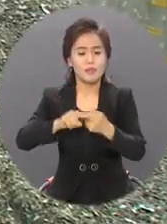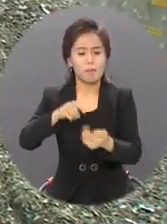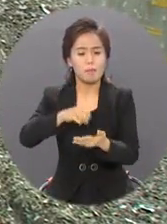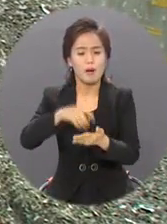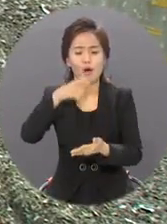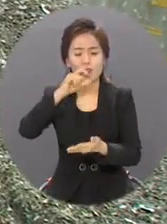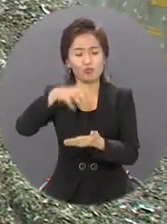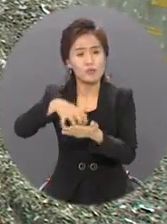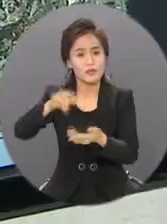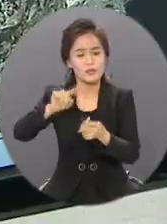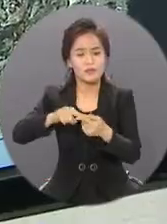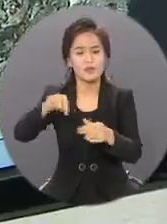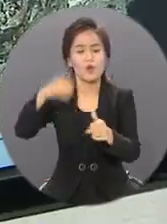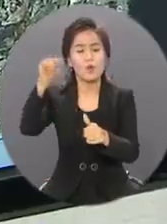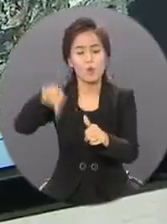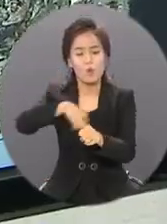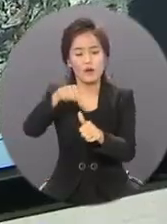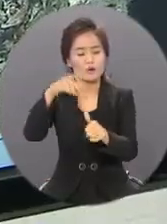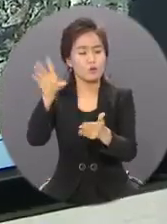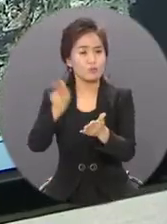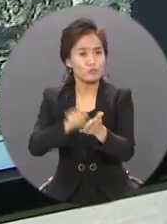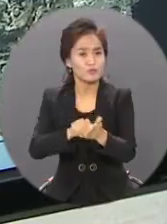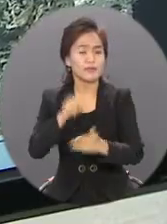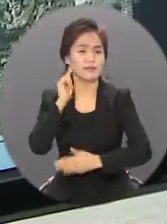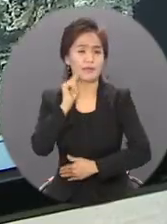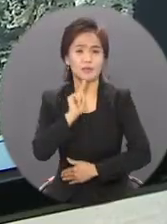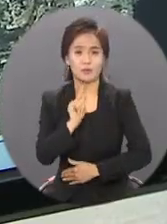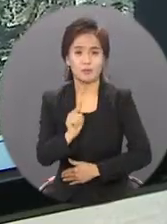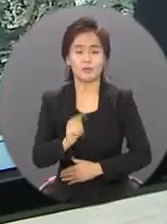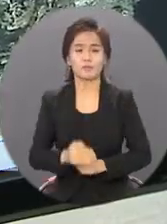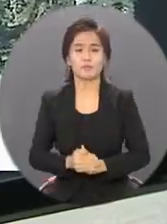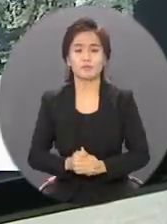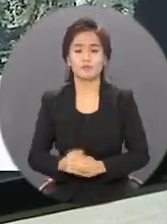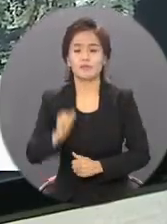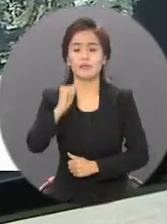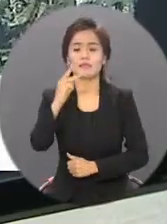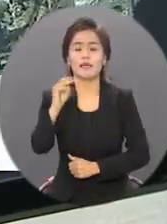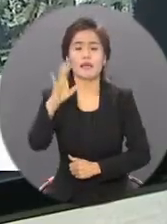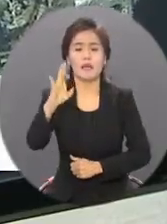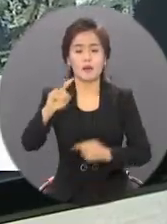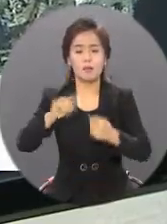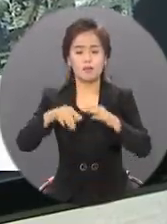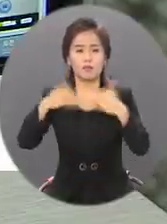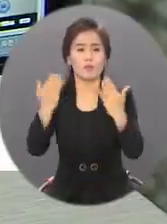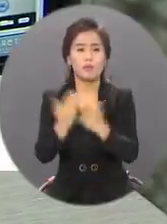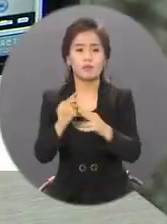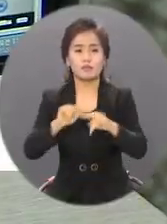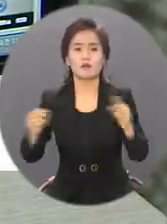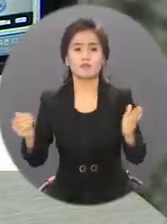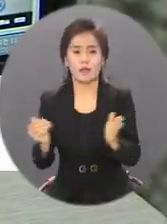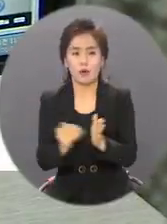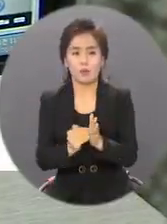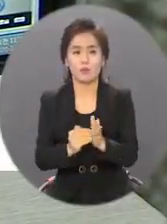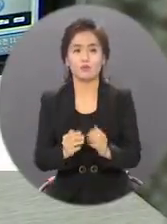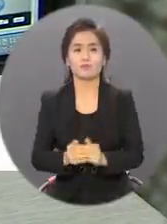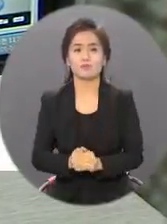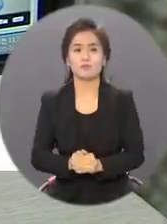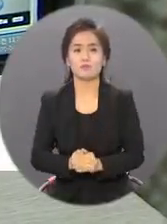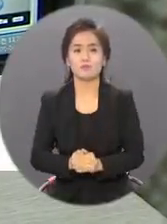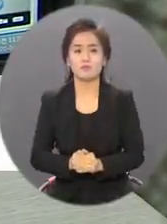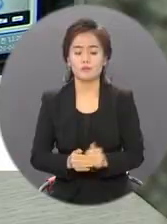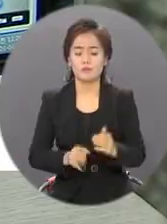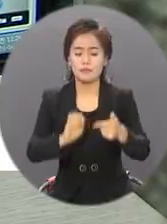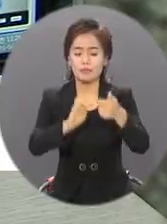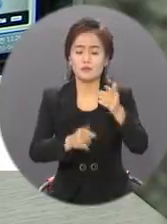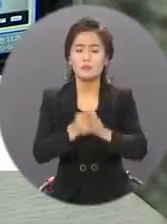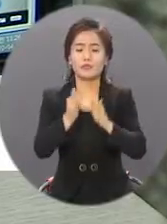가수 분열 등에서 환경문제의 심각성을 보이고 있다고 주장했습니다 해설에 불을 폐쇄하고 4 뭐 그냥 우리가